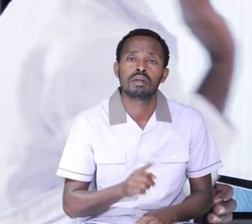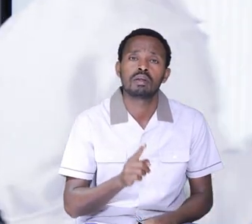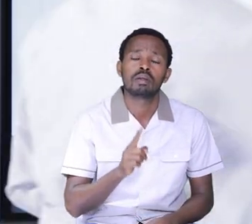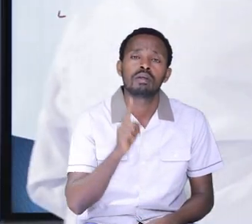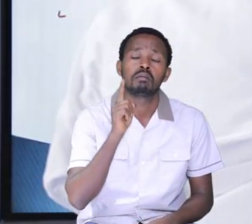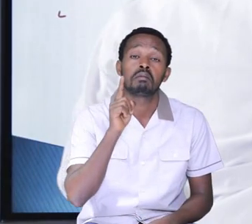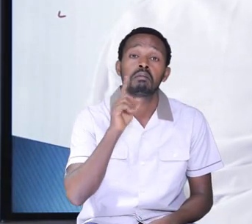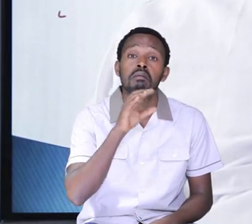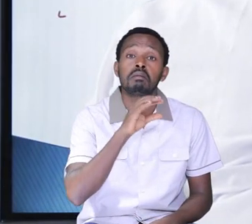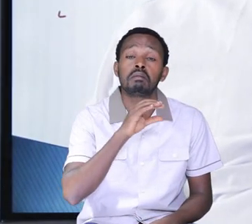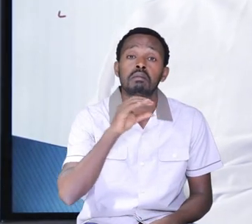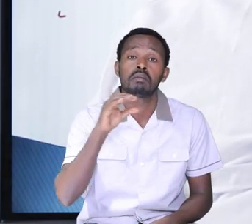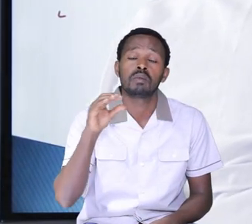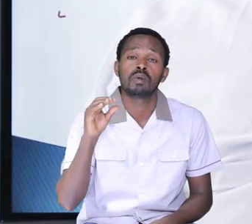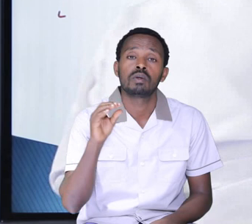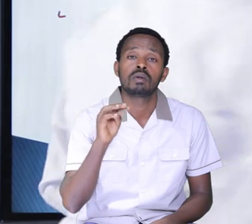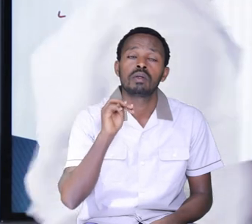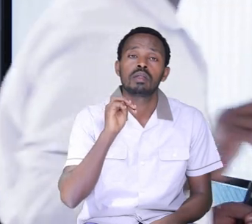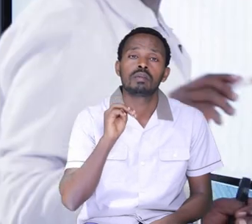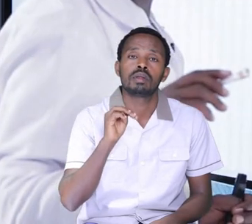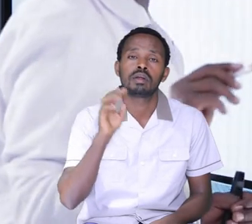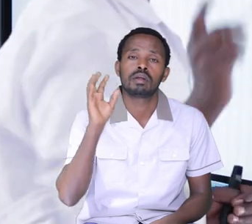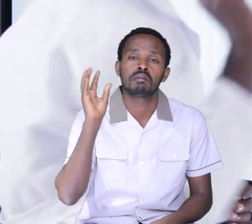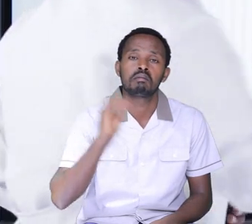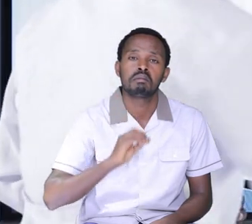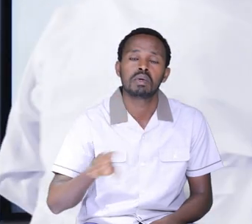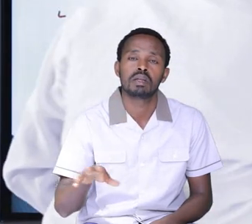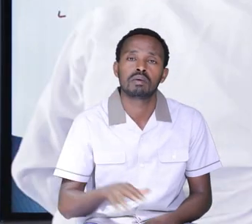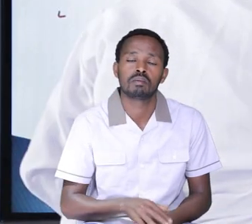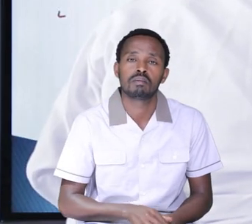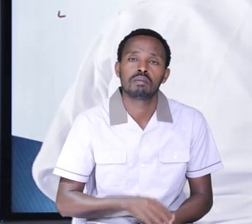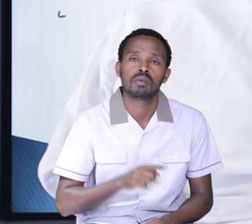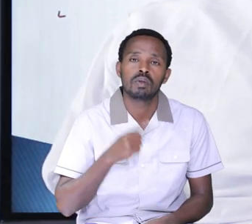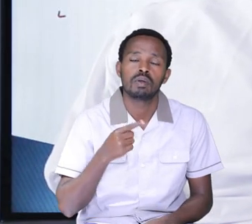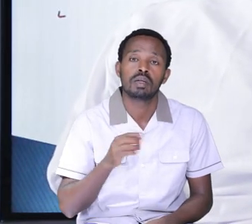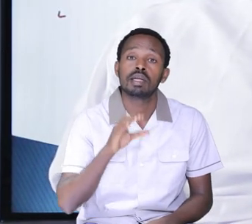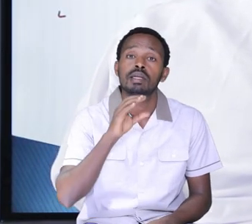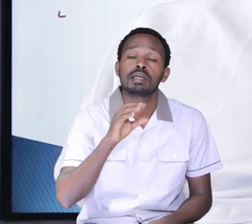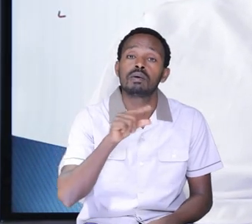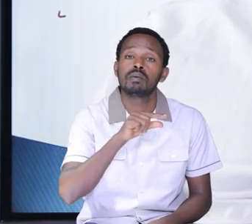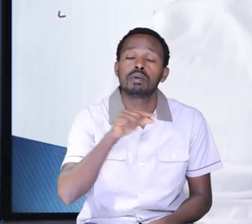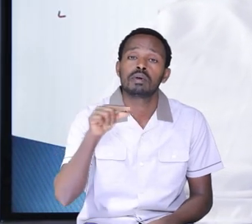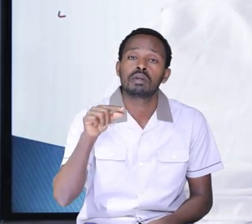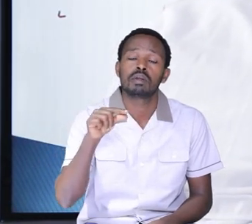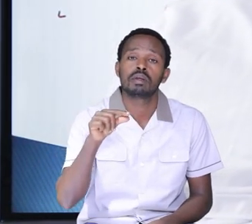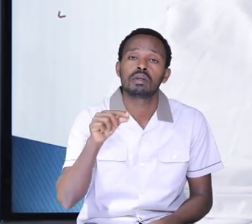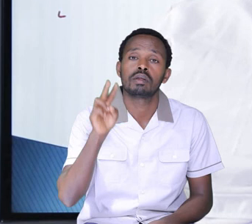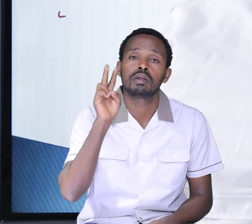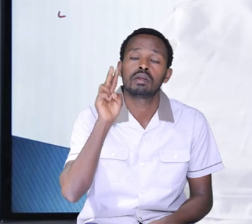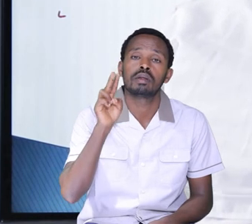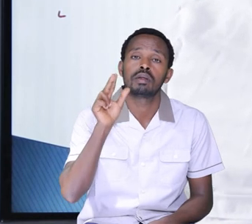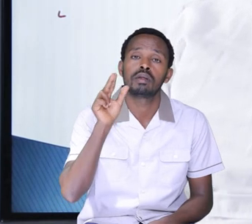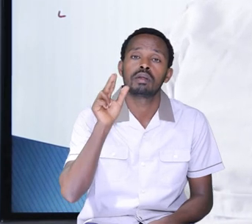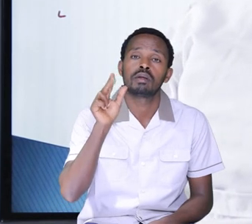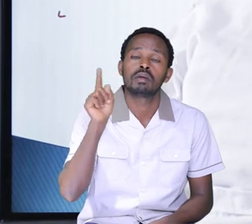baddi. Iddoo kana sentimeetirri kuni sentimeetira kanaatiin baddi. Kana jechuun caan keenya walqixa meeqa ta'a? 3